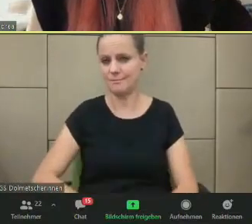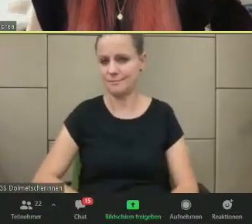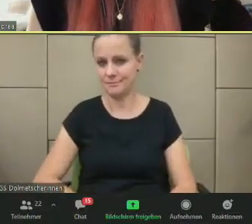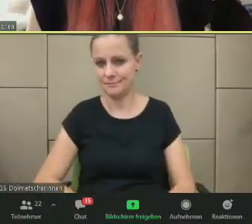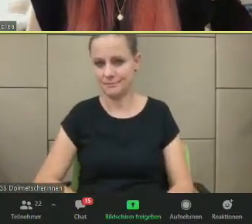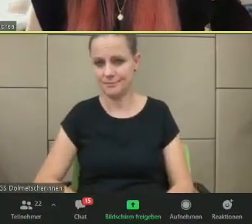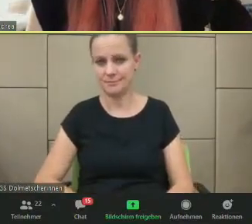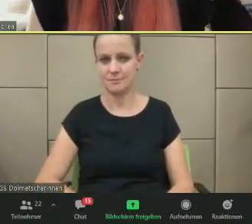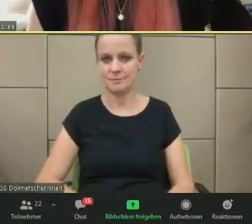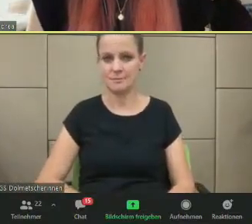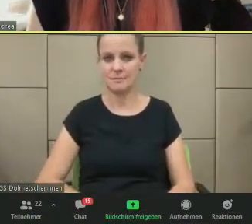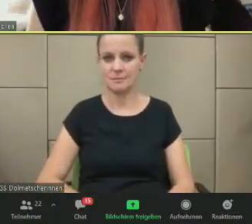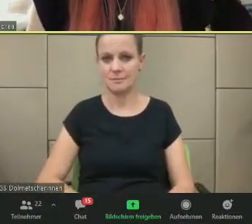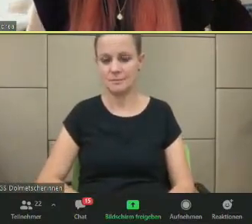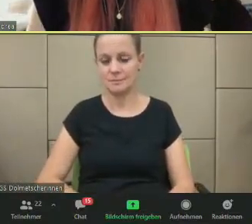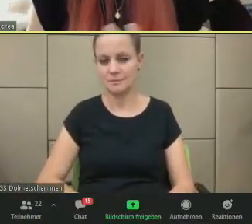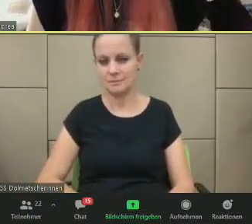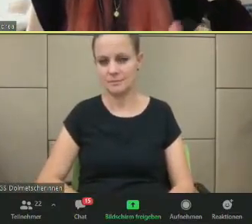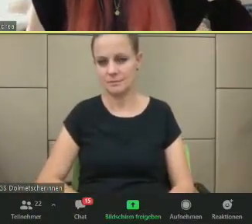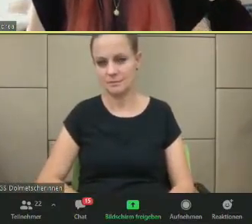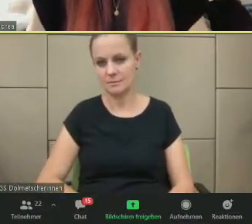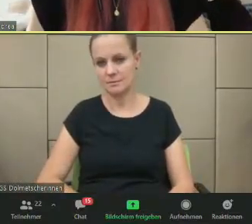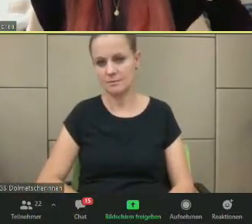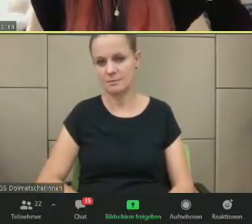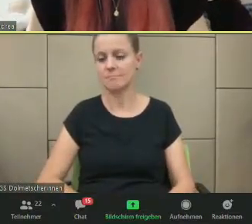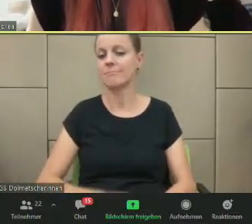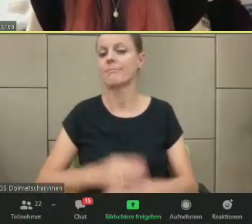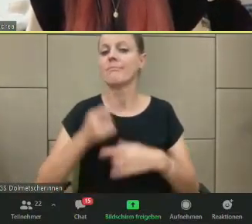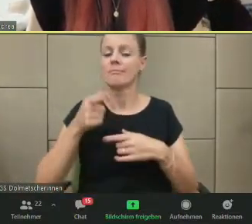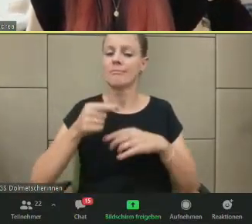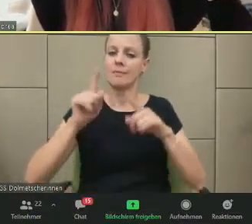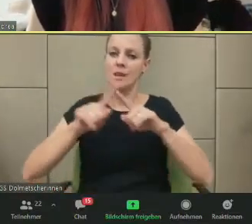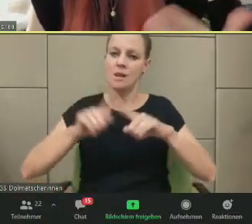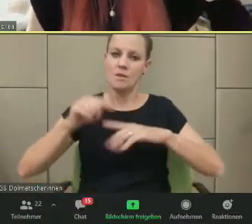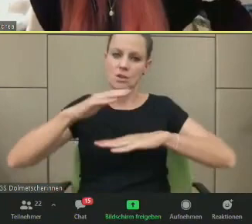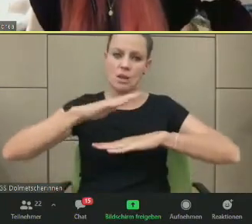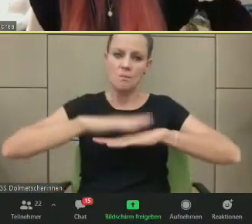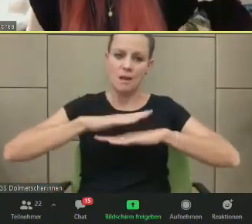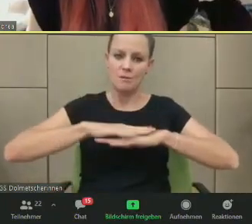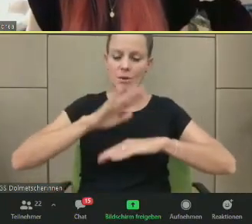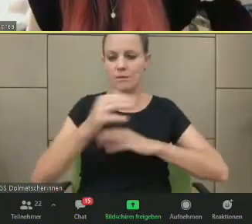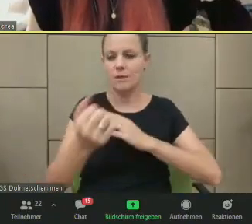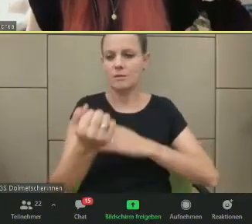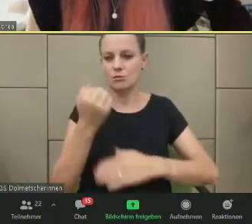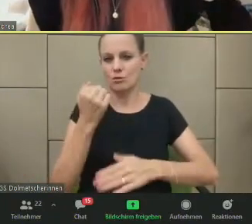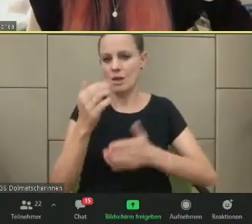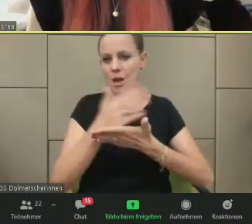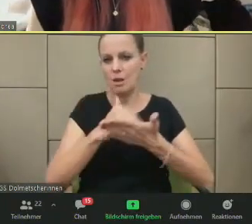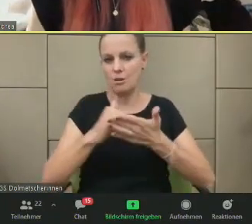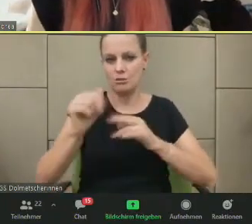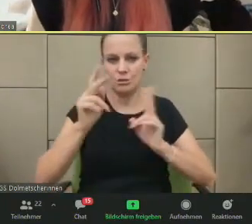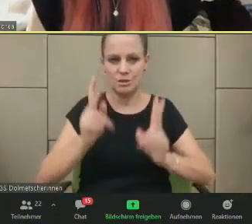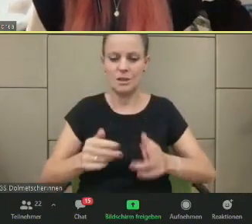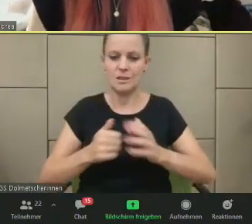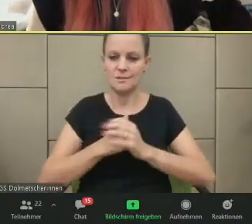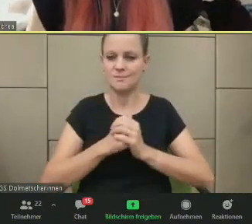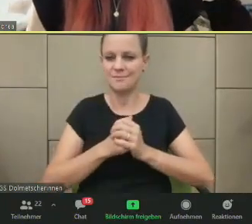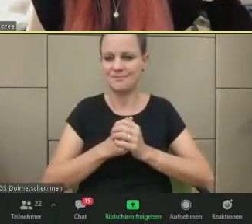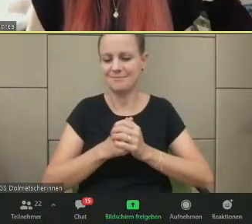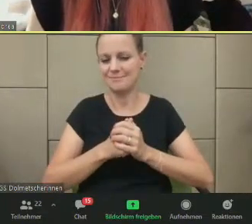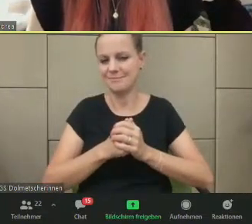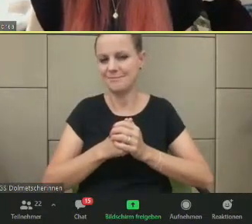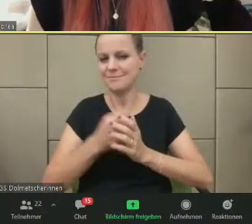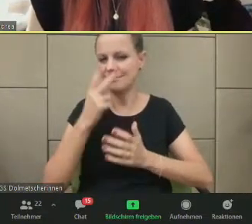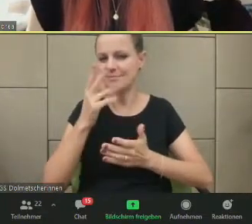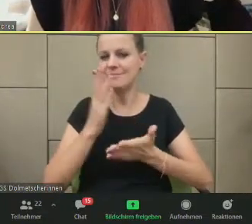Und da kann man eben auch die verschiedenen Plattformen zu ihren Stärken nutzen. Ja. Wer merkt, dass man